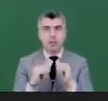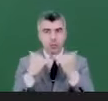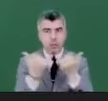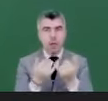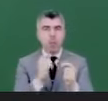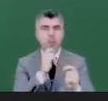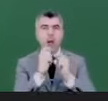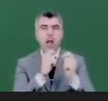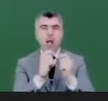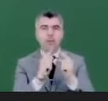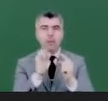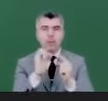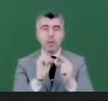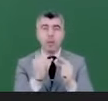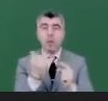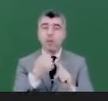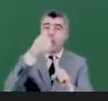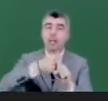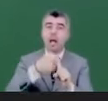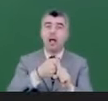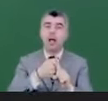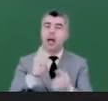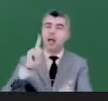التقنيه ولكن لمناقشه